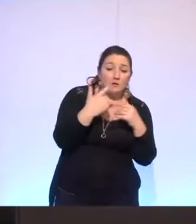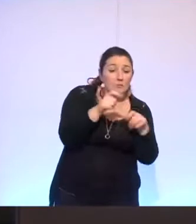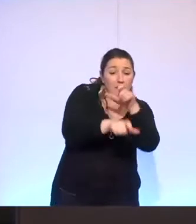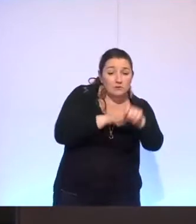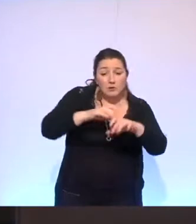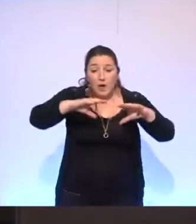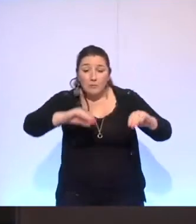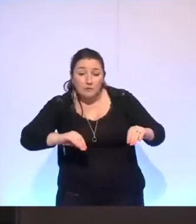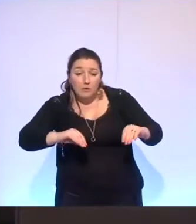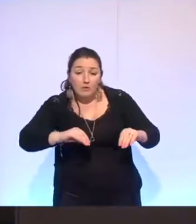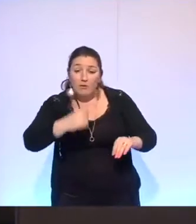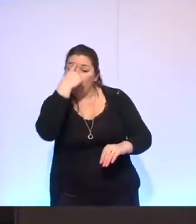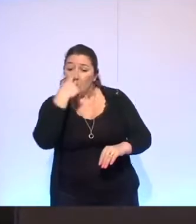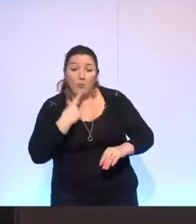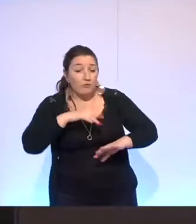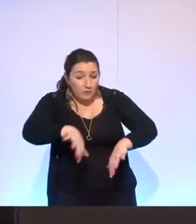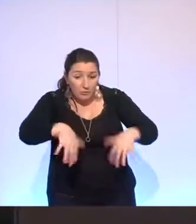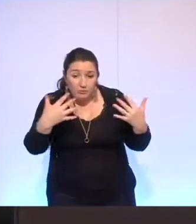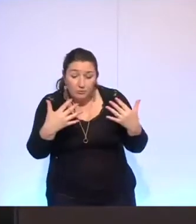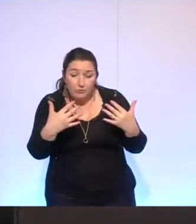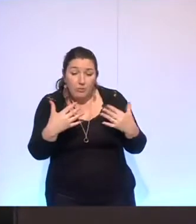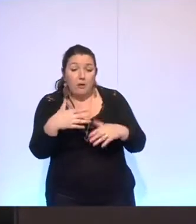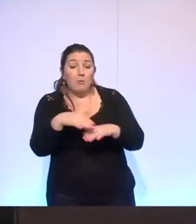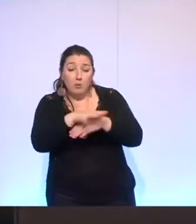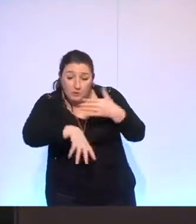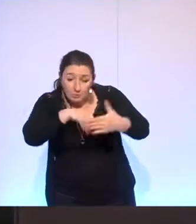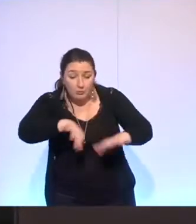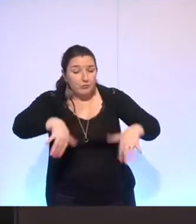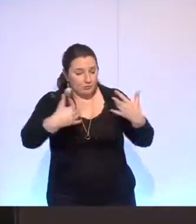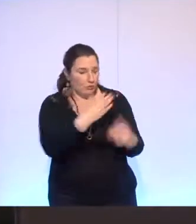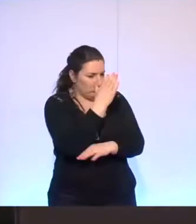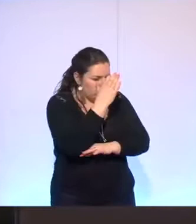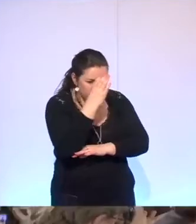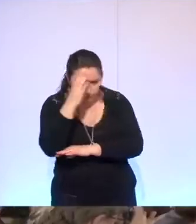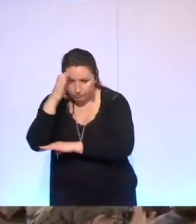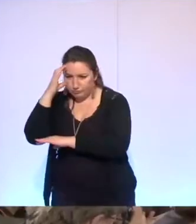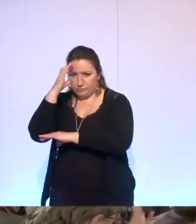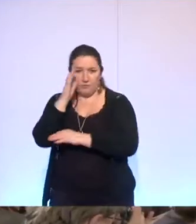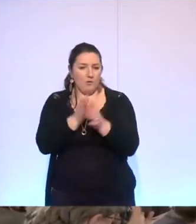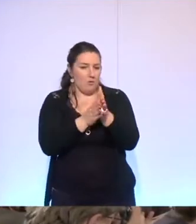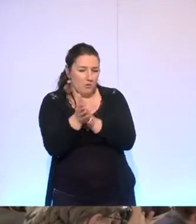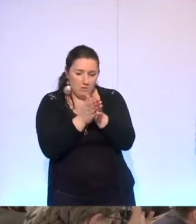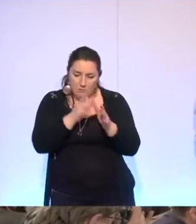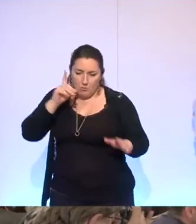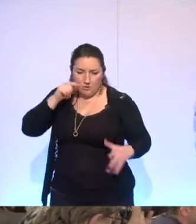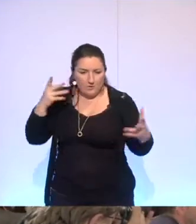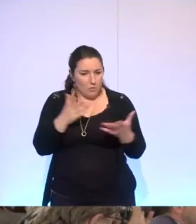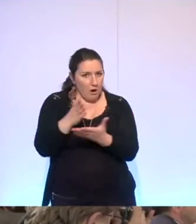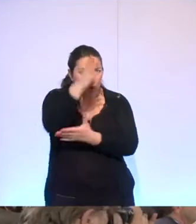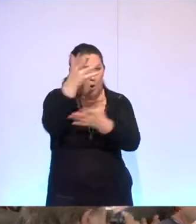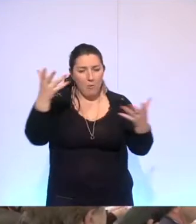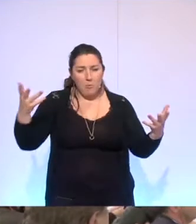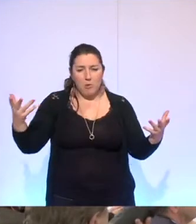habitants. Nous nous efforcerons de co-construire avec eux tous les grands projets, rénovant ainsi notre